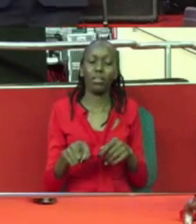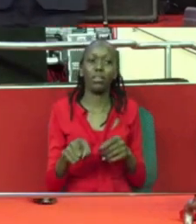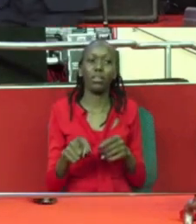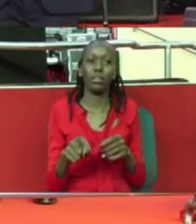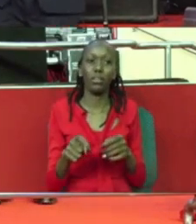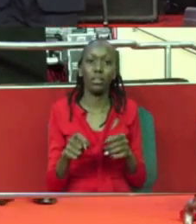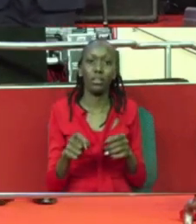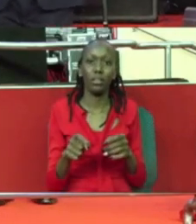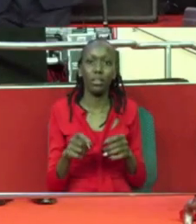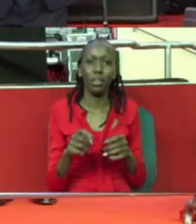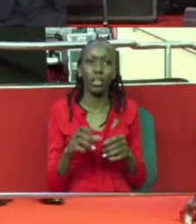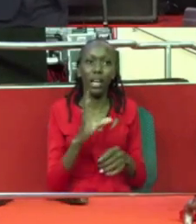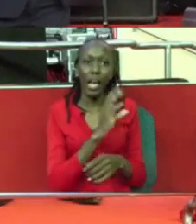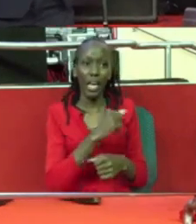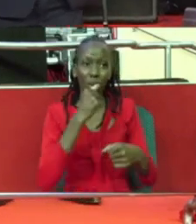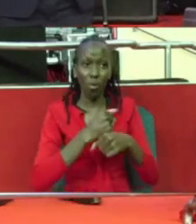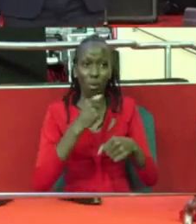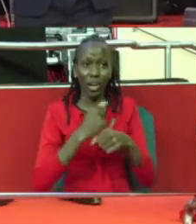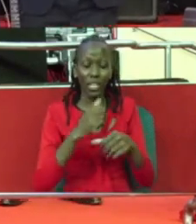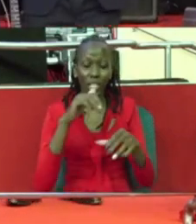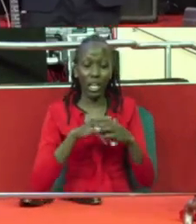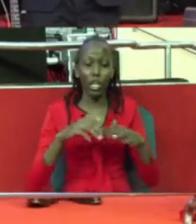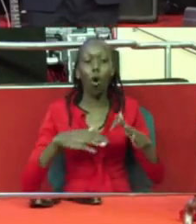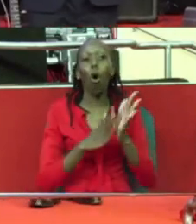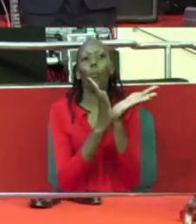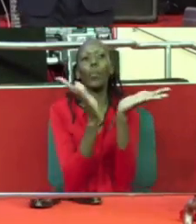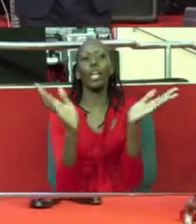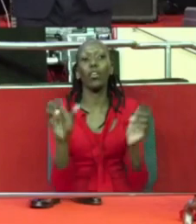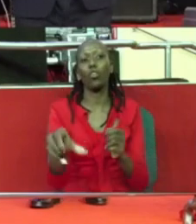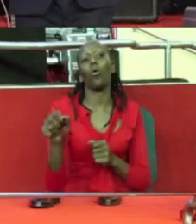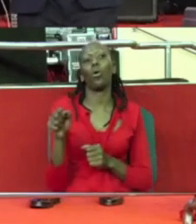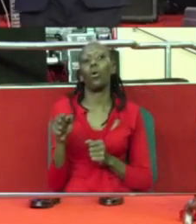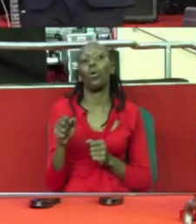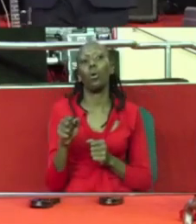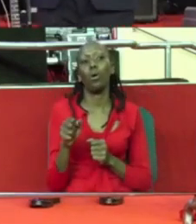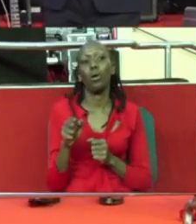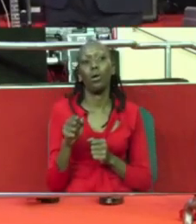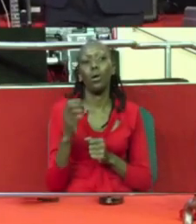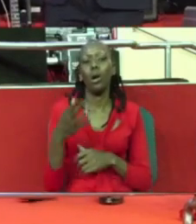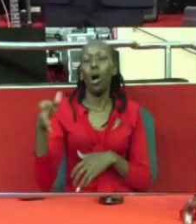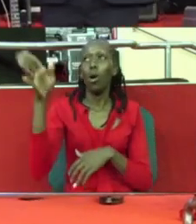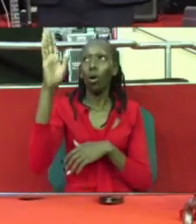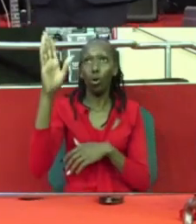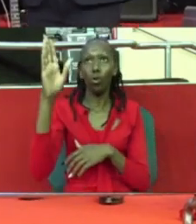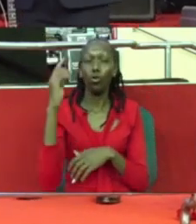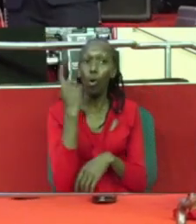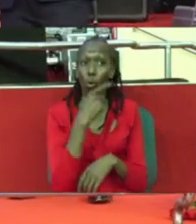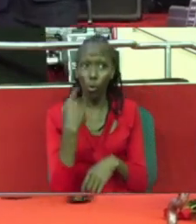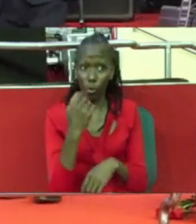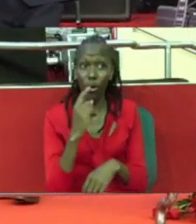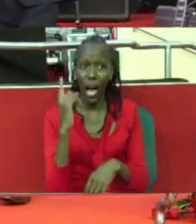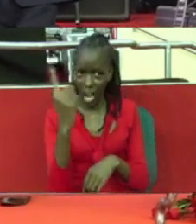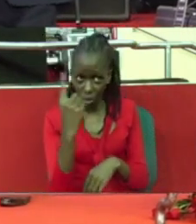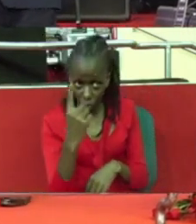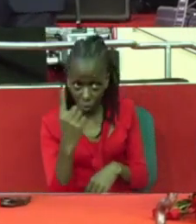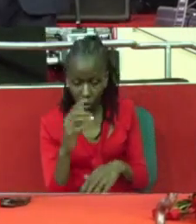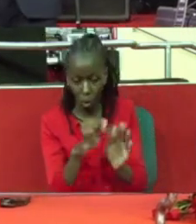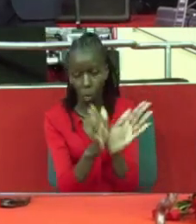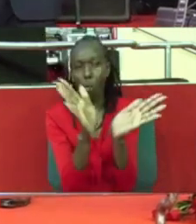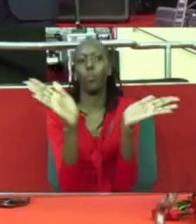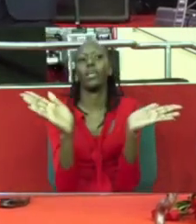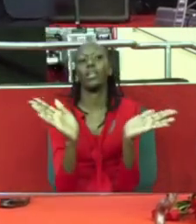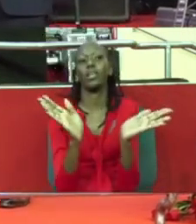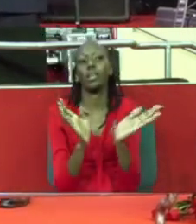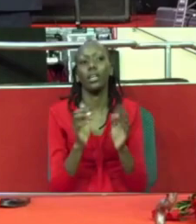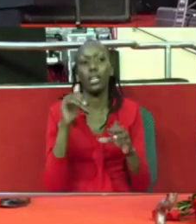lazima tuinuke, na tutaingia kwa mlango ulio wazi, ambao mlango Mungu mwenyewe amefungua, in